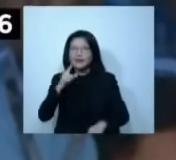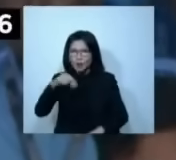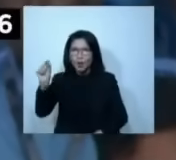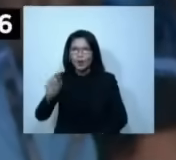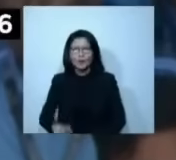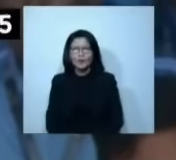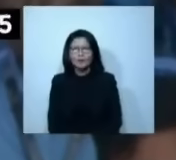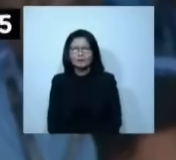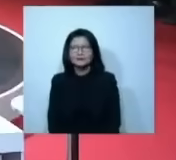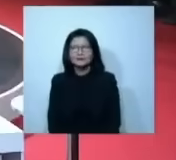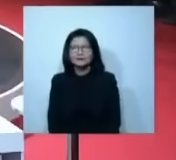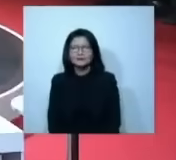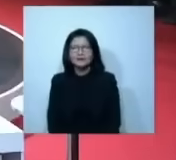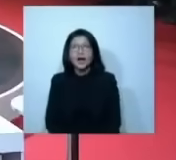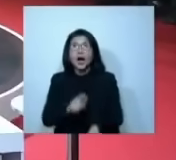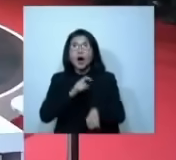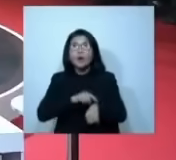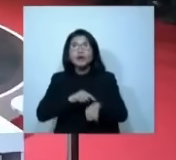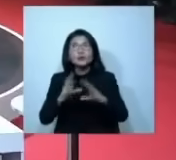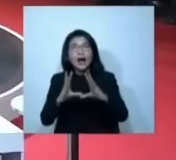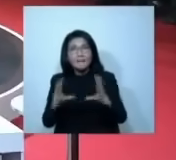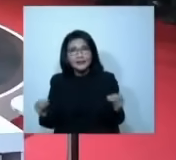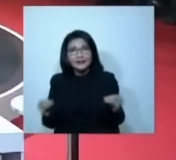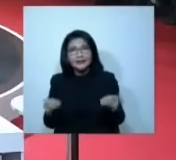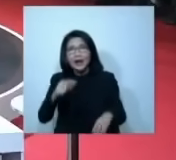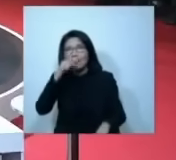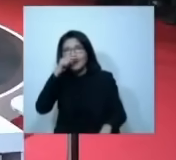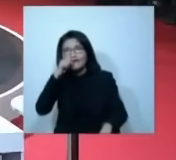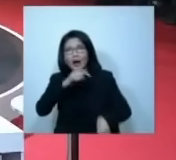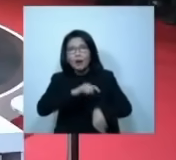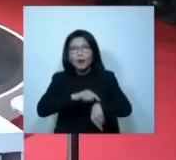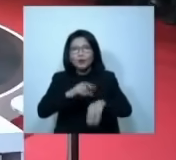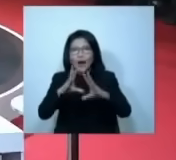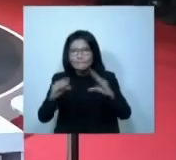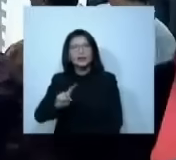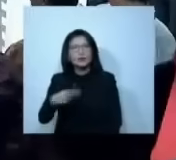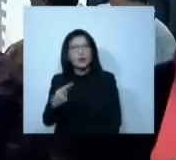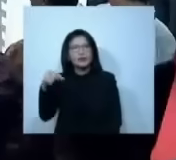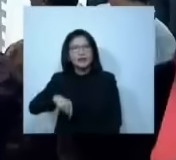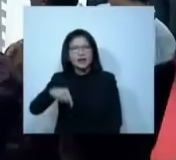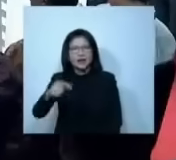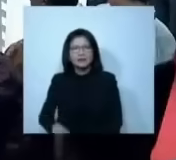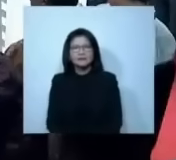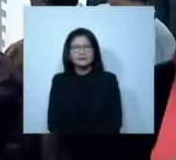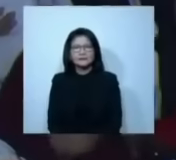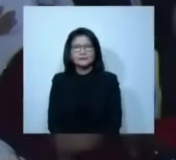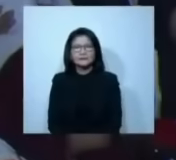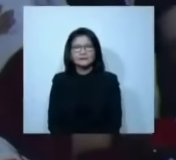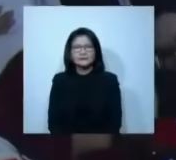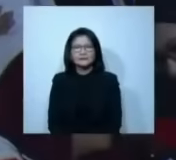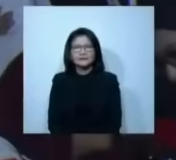politik yang berbasis identifikasi kepartaian itu dia akan berprinsip ke surga katut ke ke